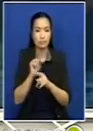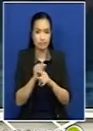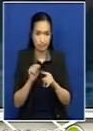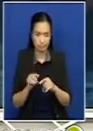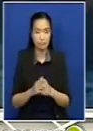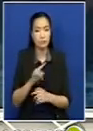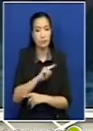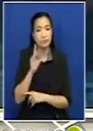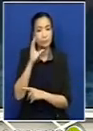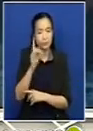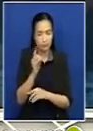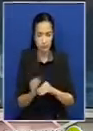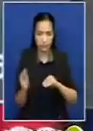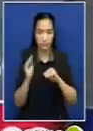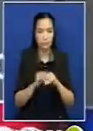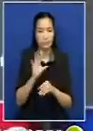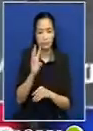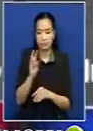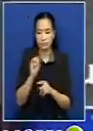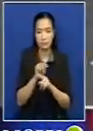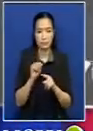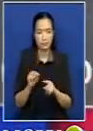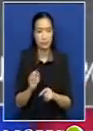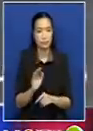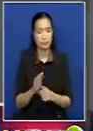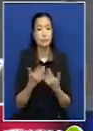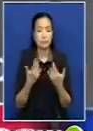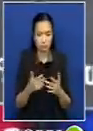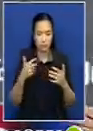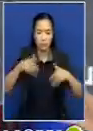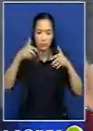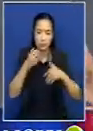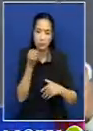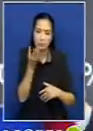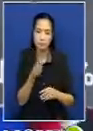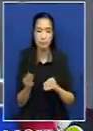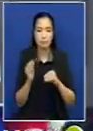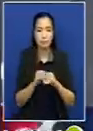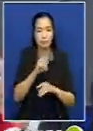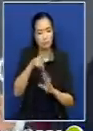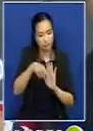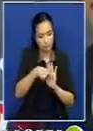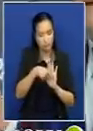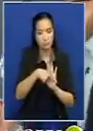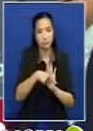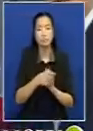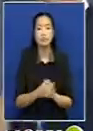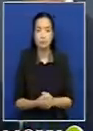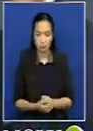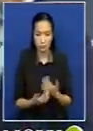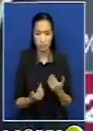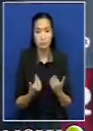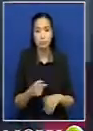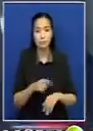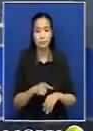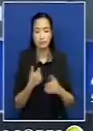านะครับและวันพรุ่งนี้นั้นก็จะเพิ่มขึ้นมาเป็น 60% ของพื้นที่ครับจะกลับมามีฝนมากอีกครั้งในช่วงของวันพฤหัสบดีครับทำให้ณเว